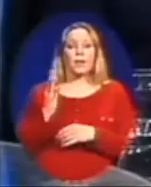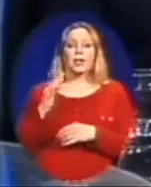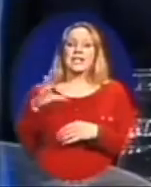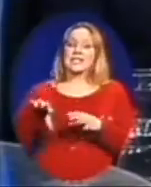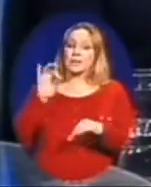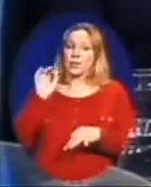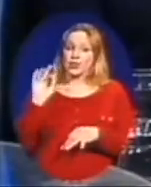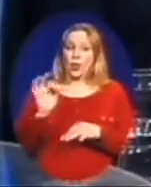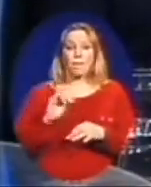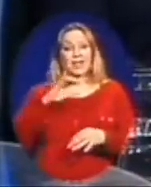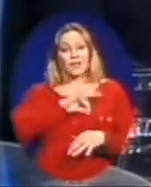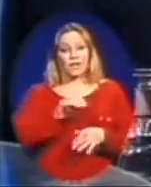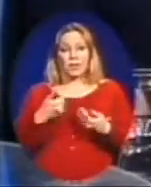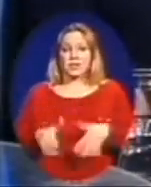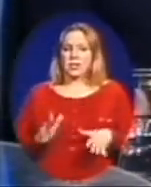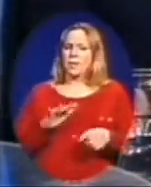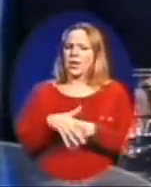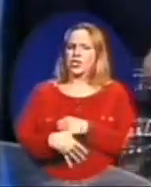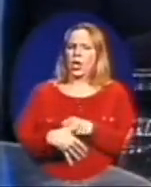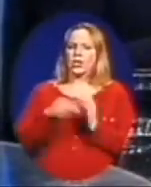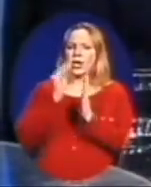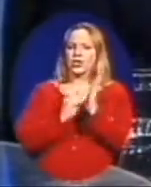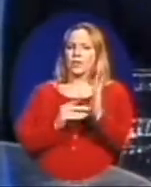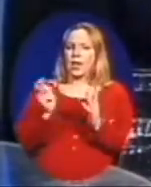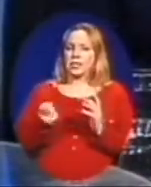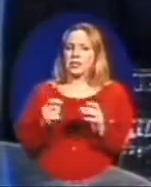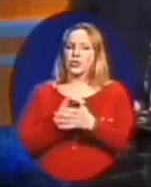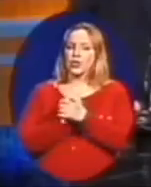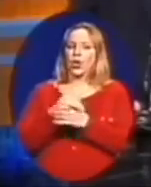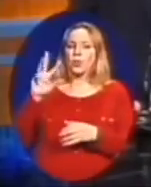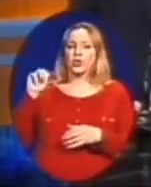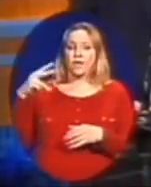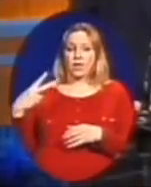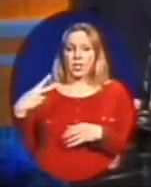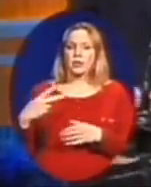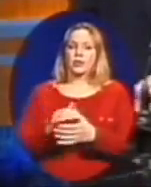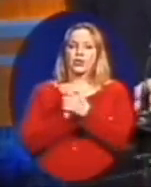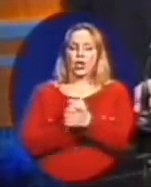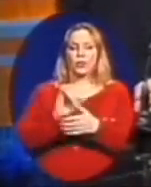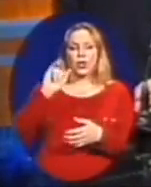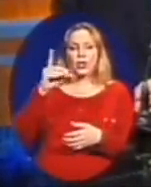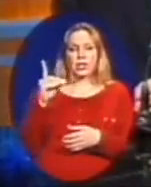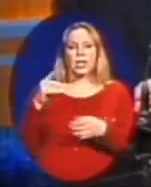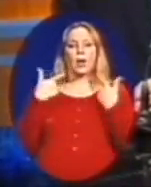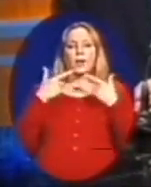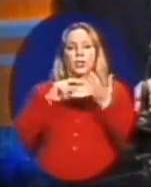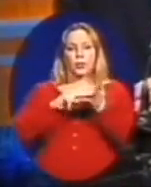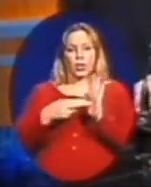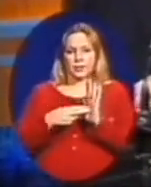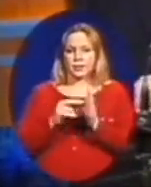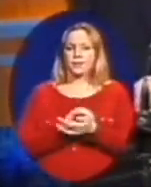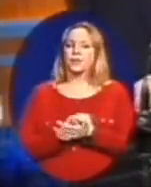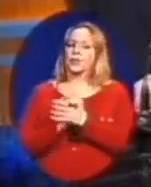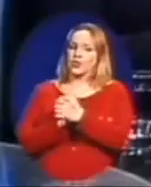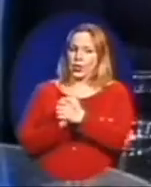מי הרוויח, מי הפסיד, מהן ההשלכות על רשימה לכנסת? שלום למשה פייגלין. שלום, שלום לירון דקל, הפרשן הפוליטי. שלום.